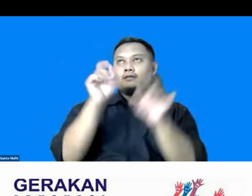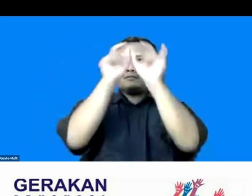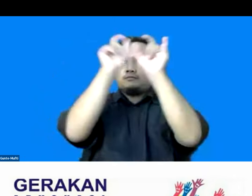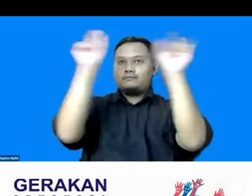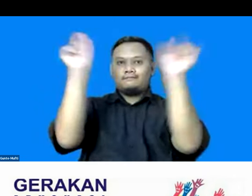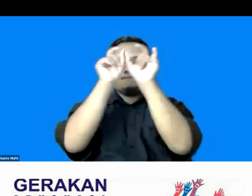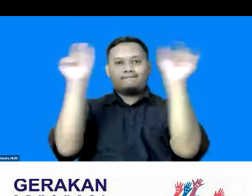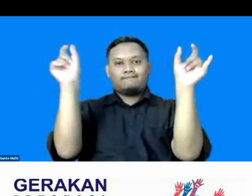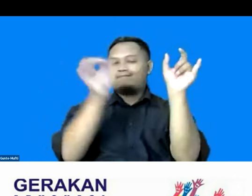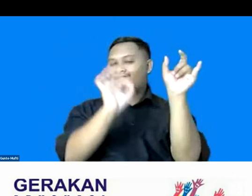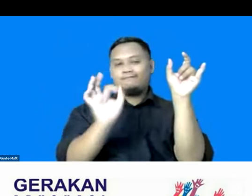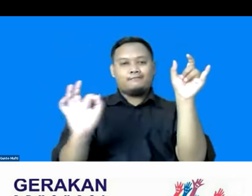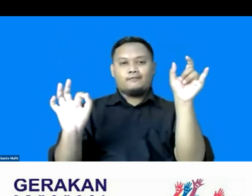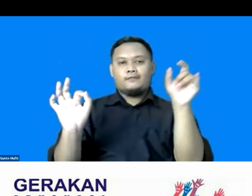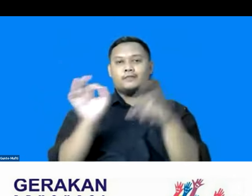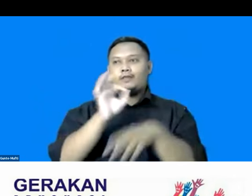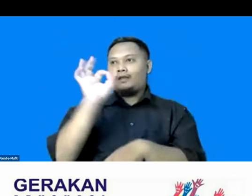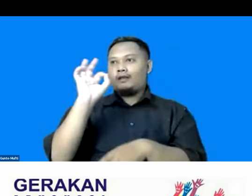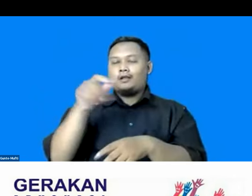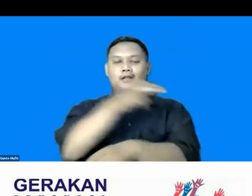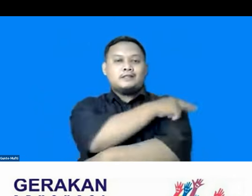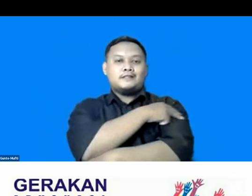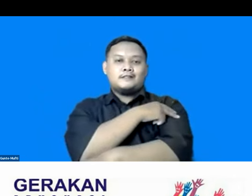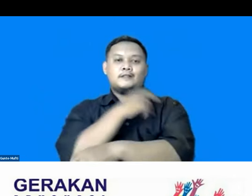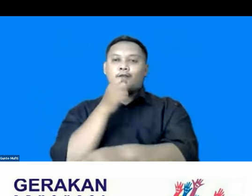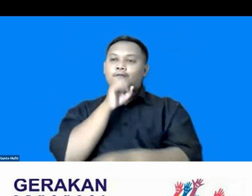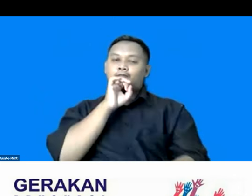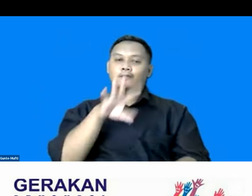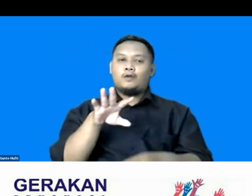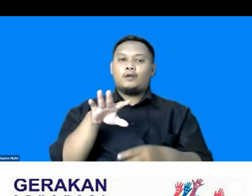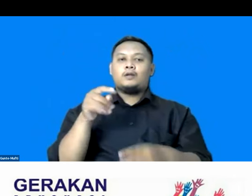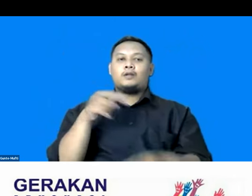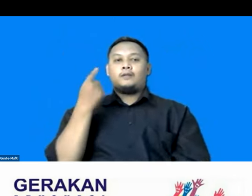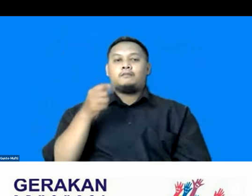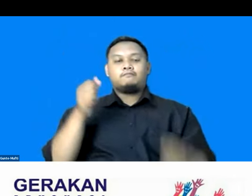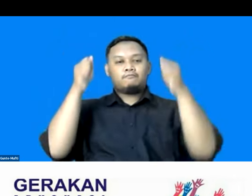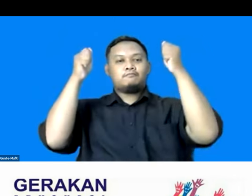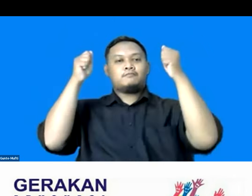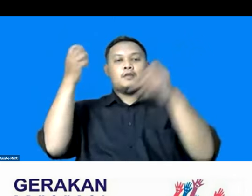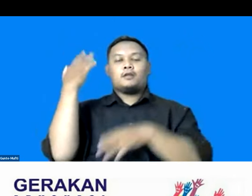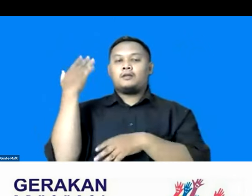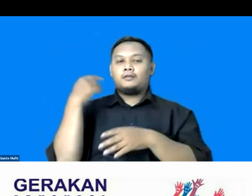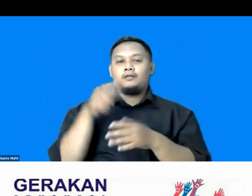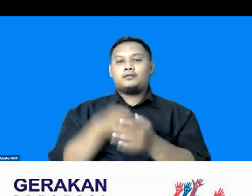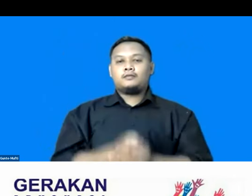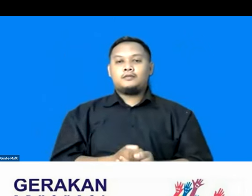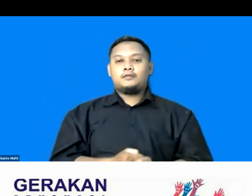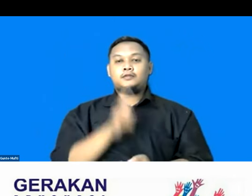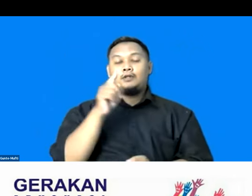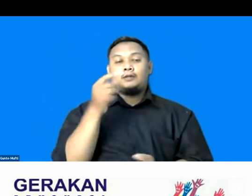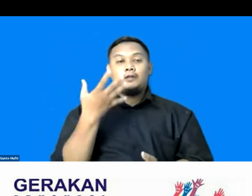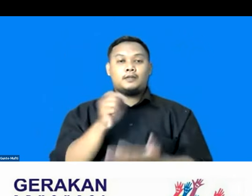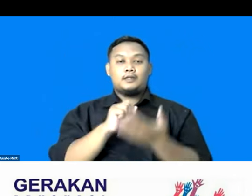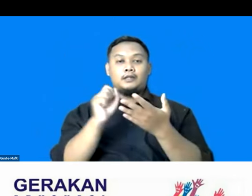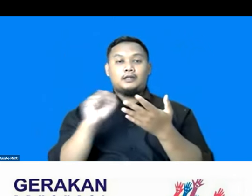sana, tidak ada petugas yang mengingatkan. Lalu yang kami protes kemarin itu juga satu penandatanganan